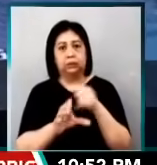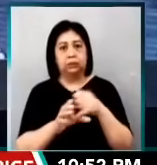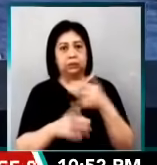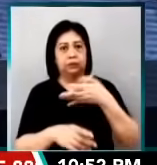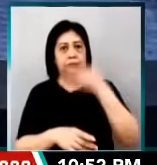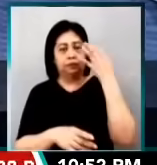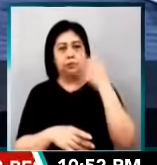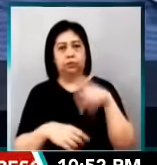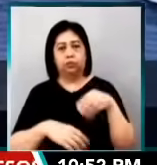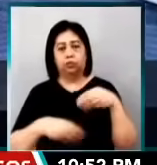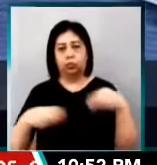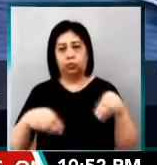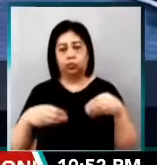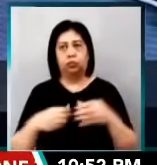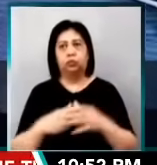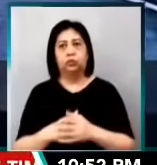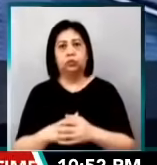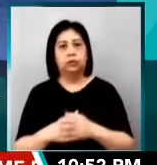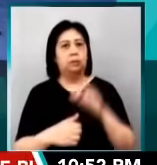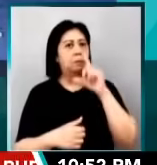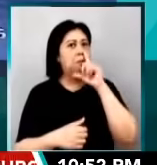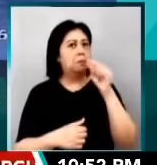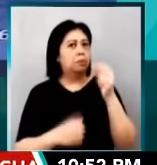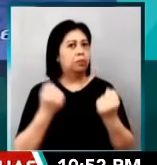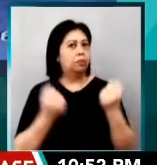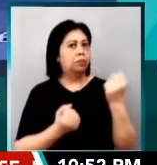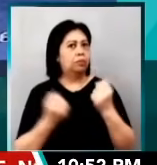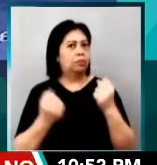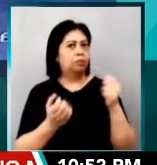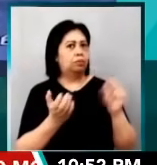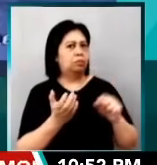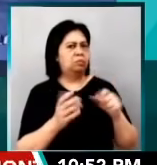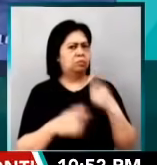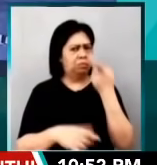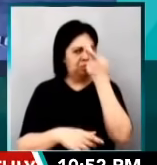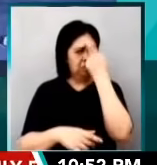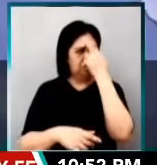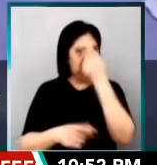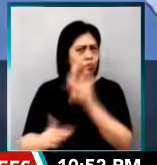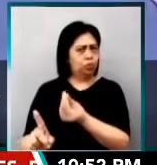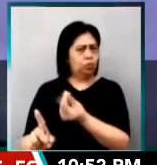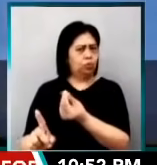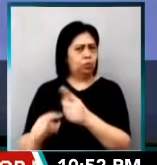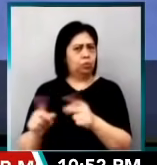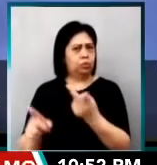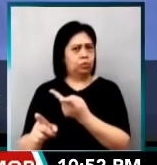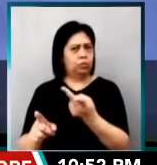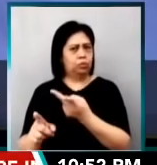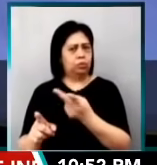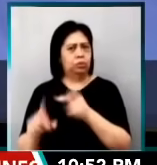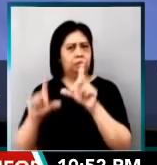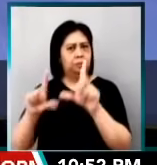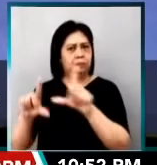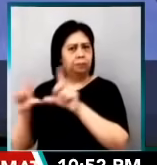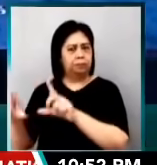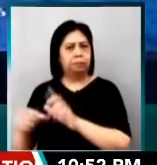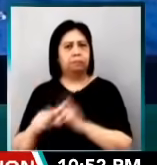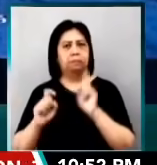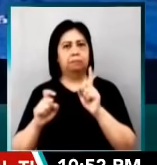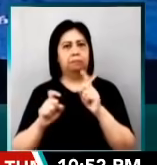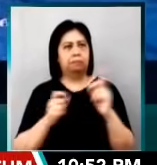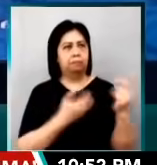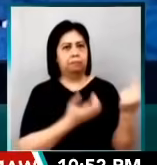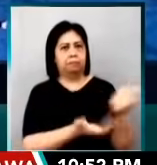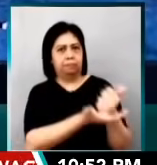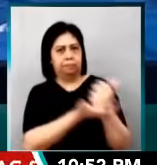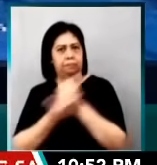store. Inireport ng driver sa tanod ang kahinahinalang ginagawa roon ng mga salarin. Agad na bang rumesponde ang